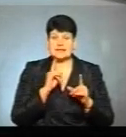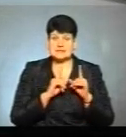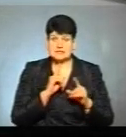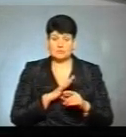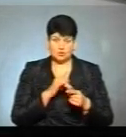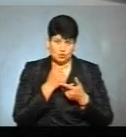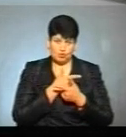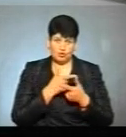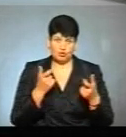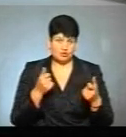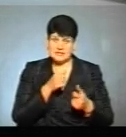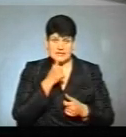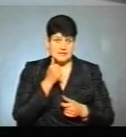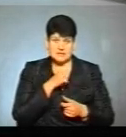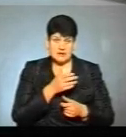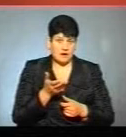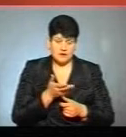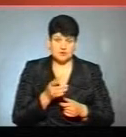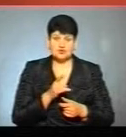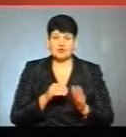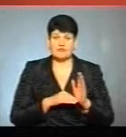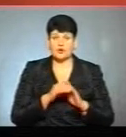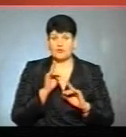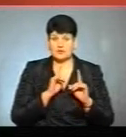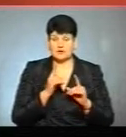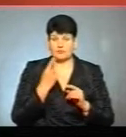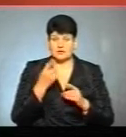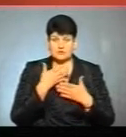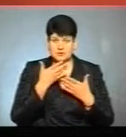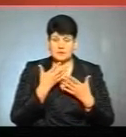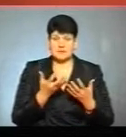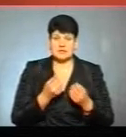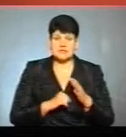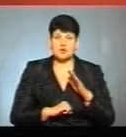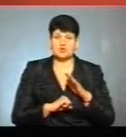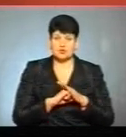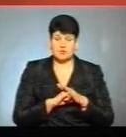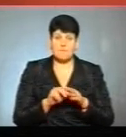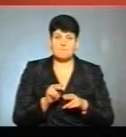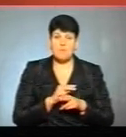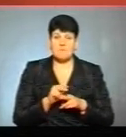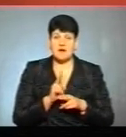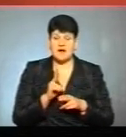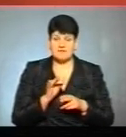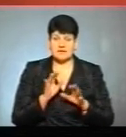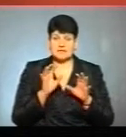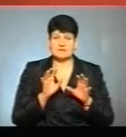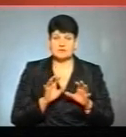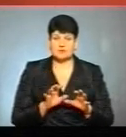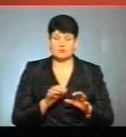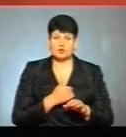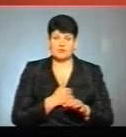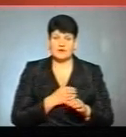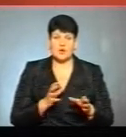було оголошено, ні для кого не секрет, що в Верховної Ради у першому читанні прийнято за основу поправки до закону про